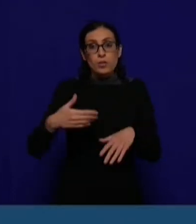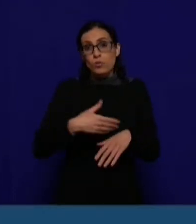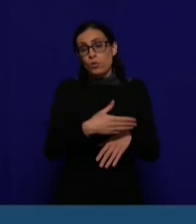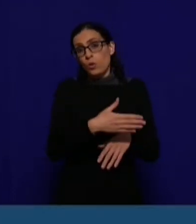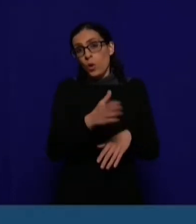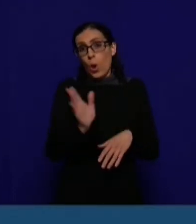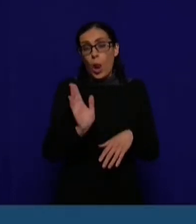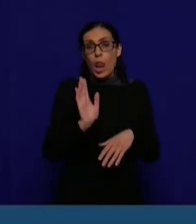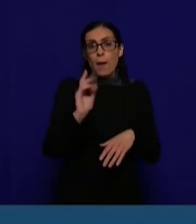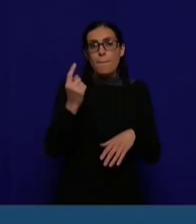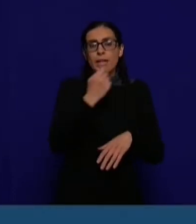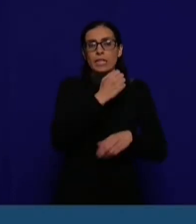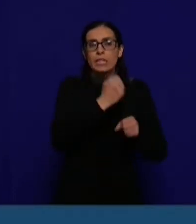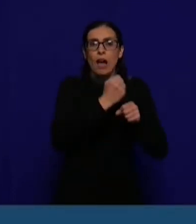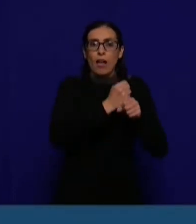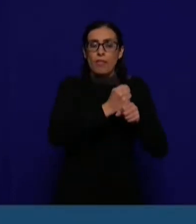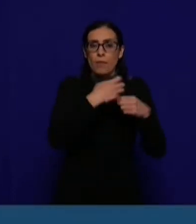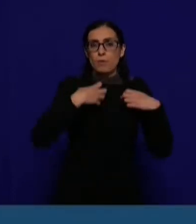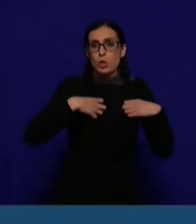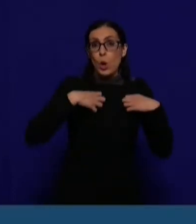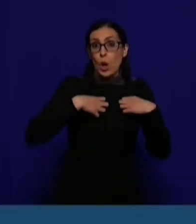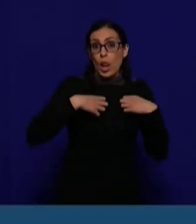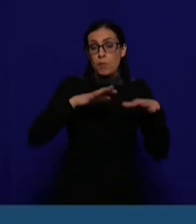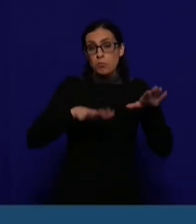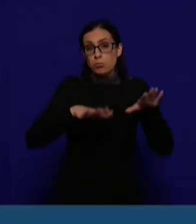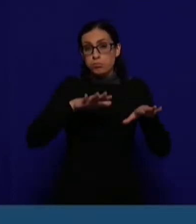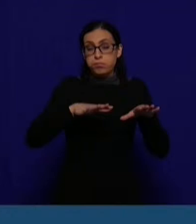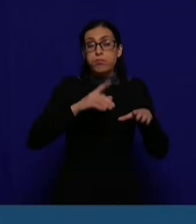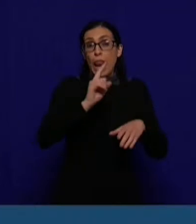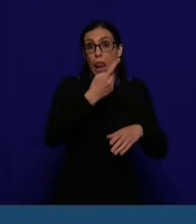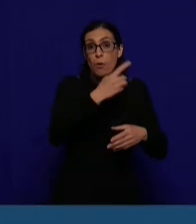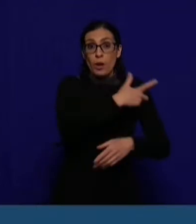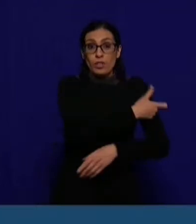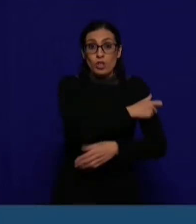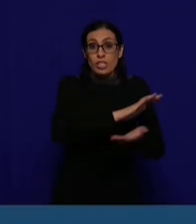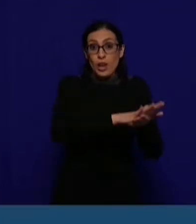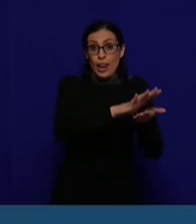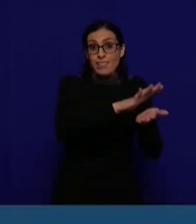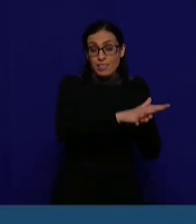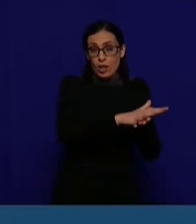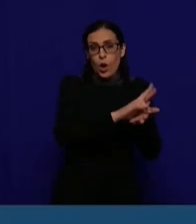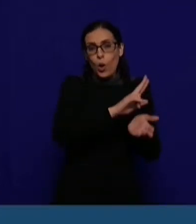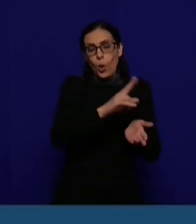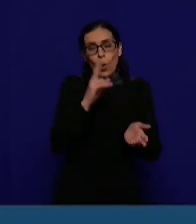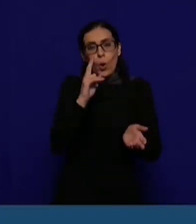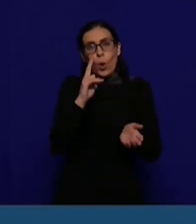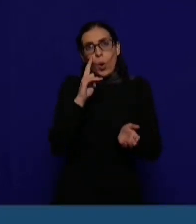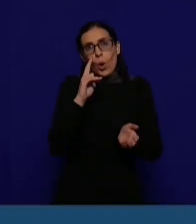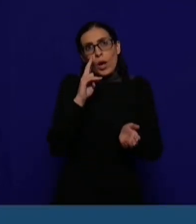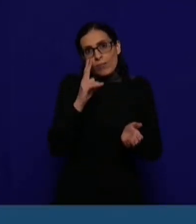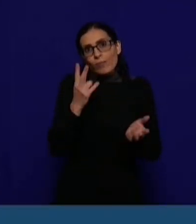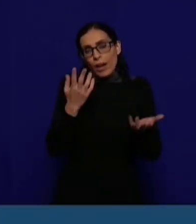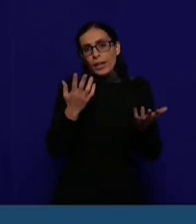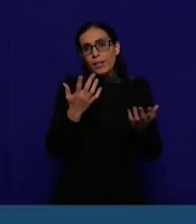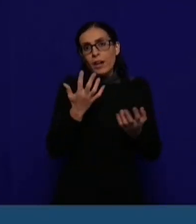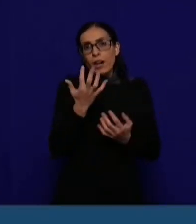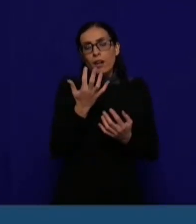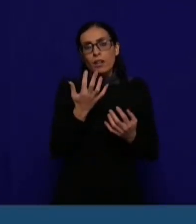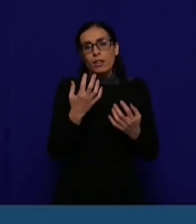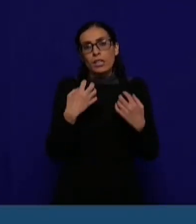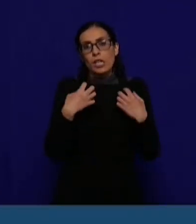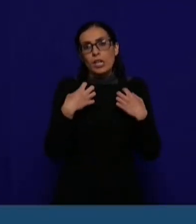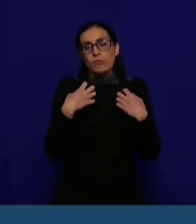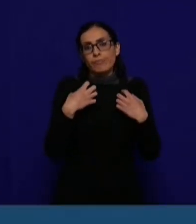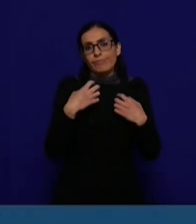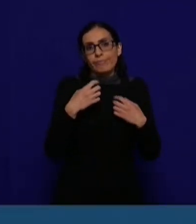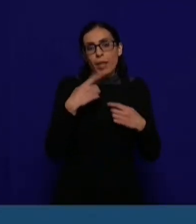jaħdmu fl-iskejjel li dawn ukoll diġà ingħataw l-ewwel tilqima. Allura bħalma stennejna il-numru ta' school staff li jista'